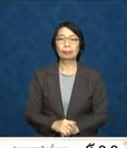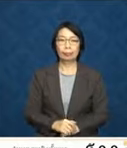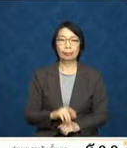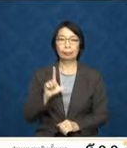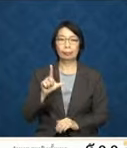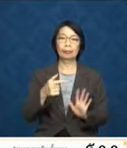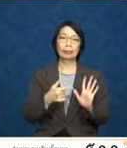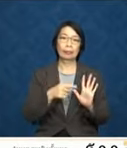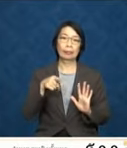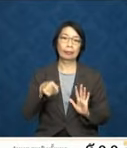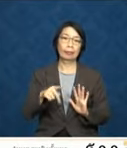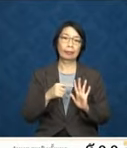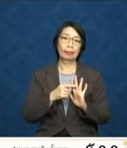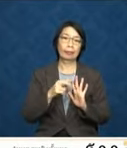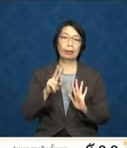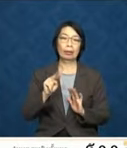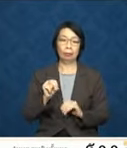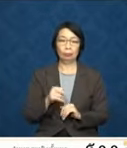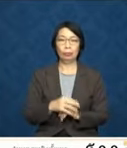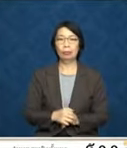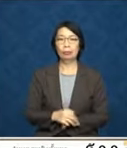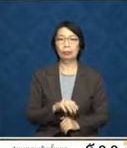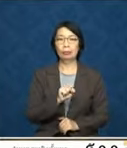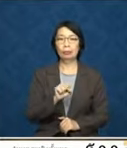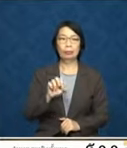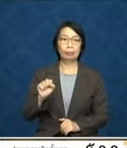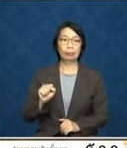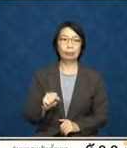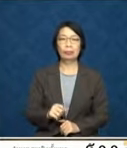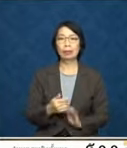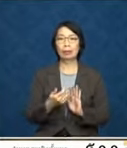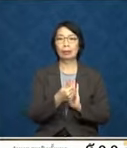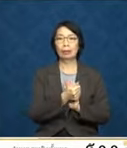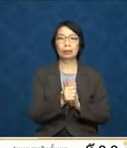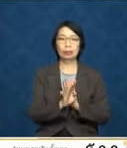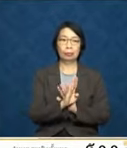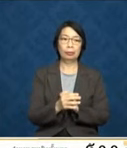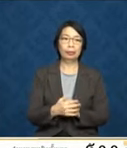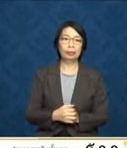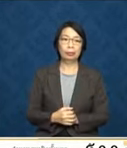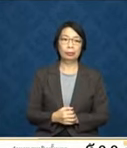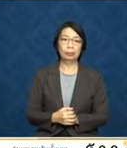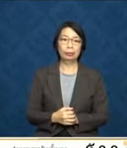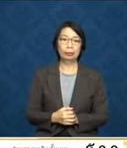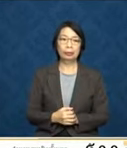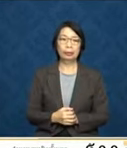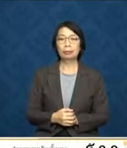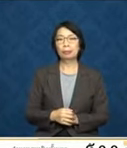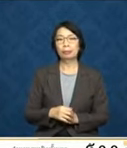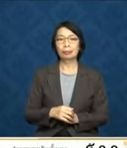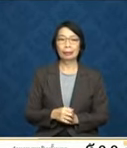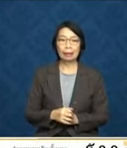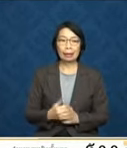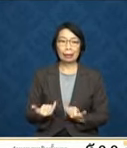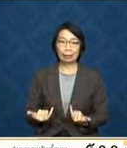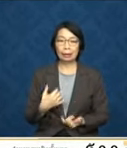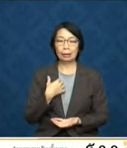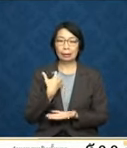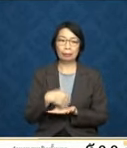วณิชชานนท์สมาชิกสภาผู้แทนราษฎรจังหวัดอุบลราชธานีเขต9ซึ่งประกอบด้วยอำเภอนาจลวยอำเภอบุญทริกอำเ